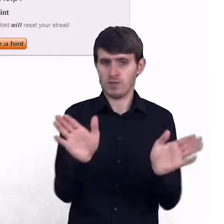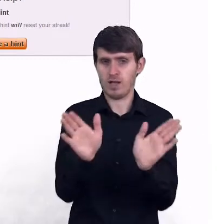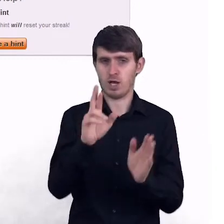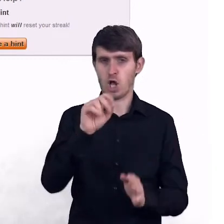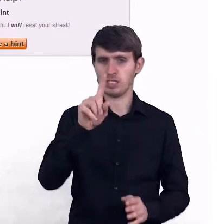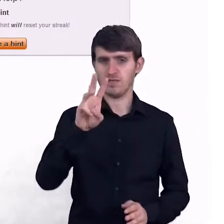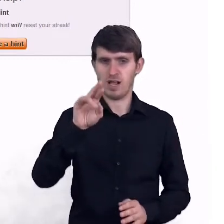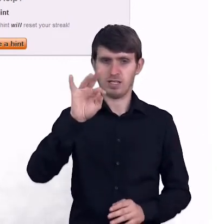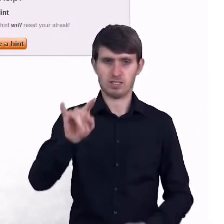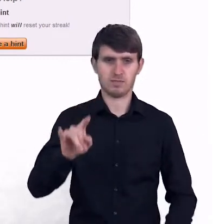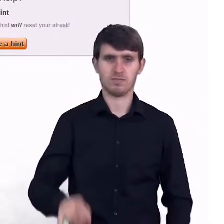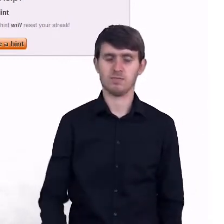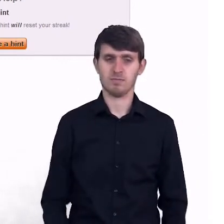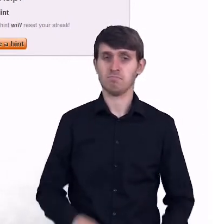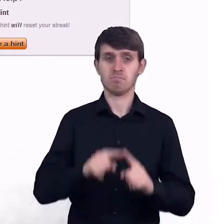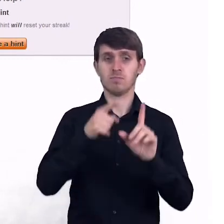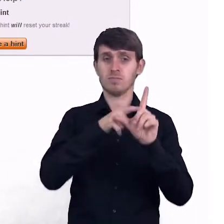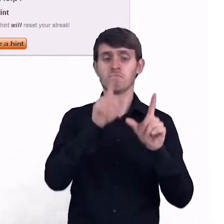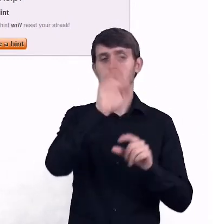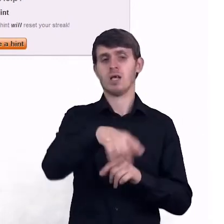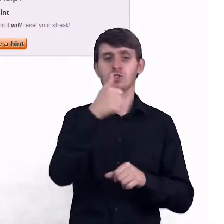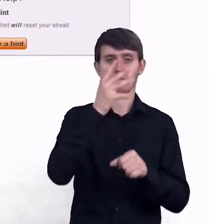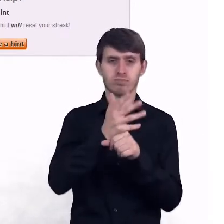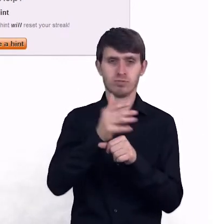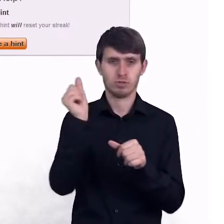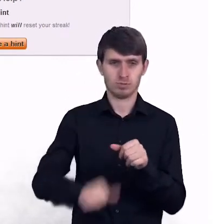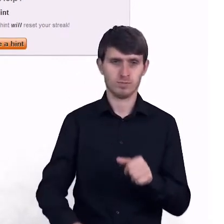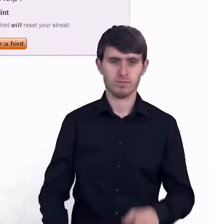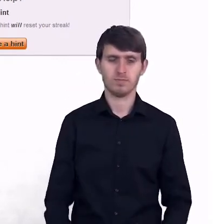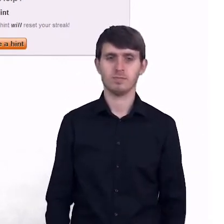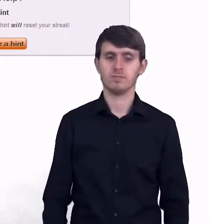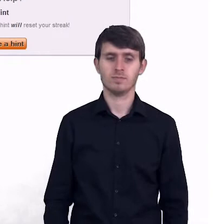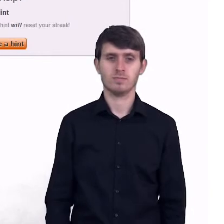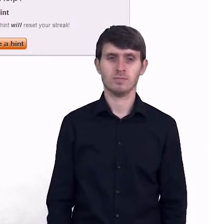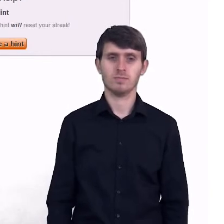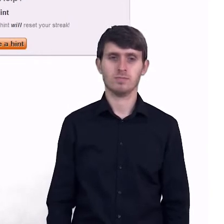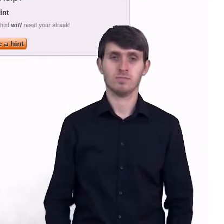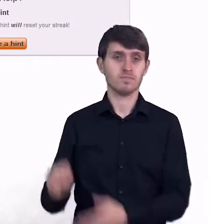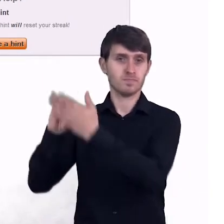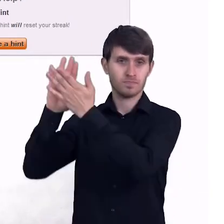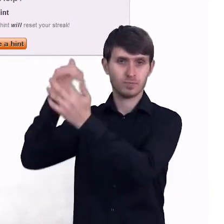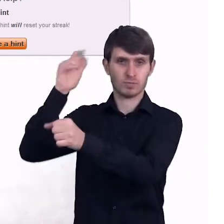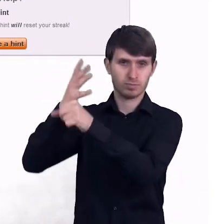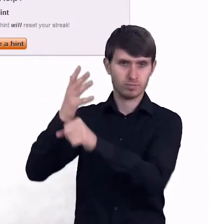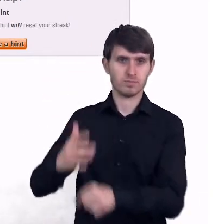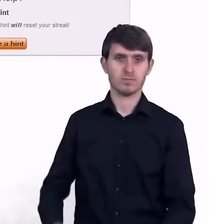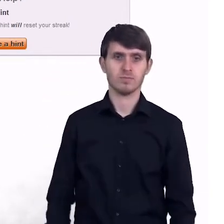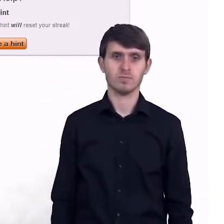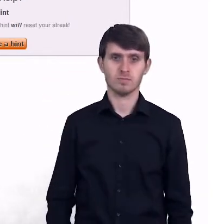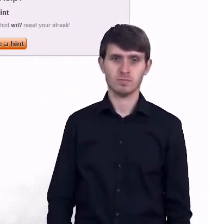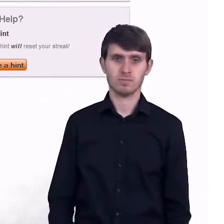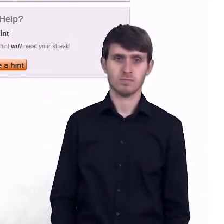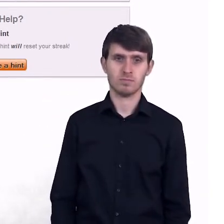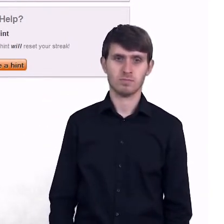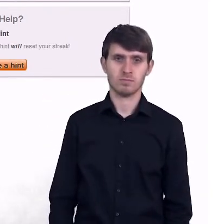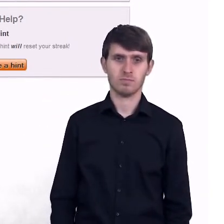Jak widać im większą miarę ma kąt tym szerzej jest rozwarty ten kąt ma 150 stopni wpisujemy